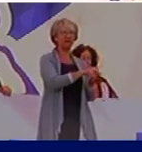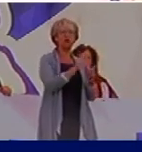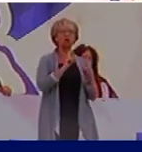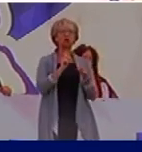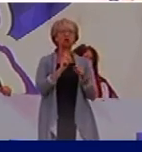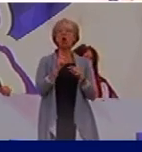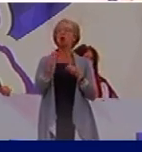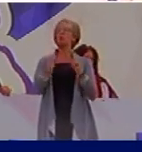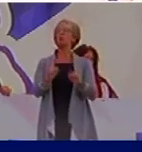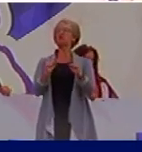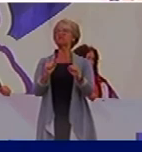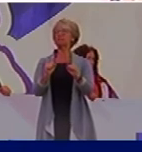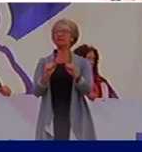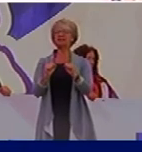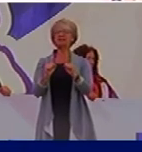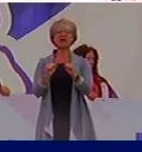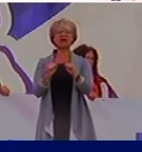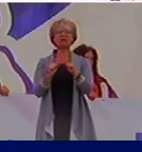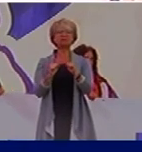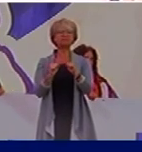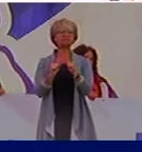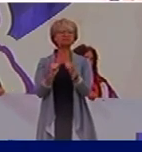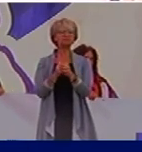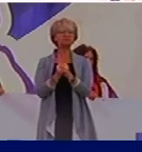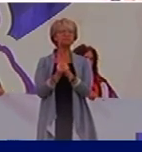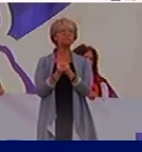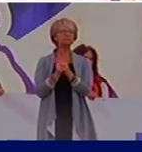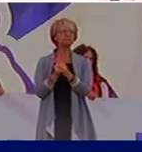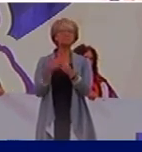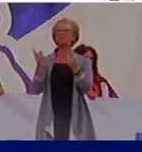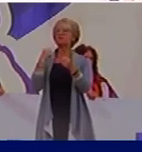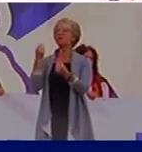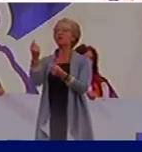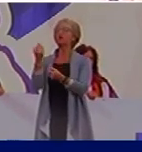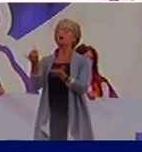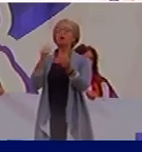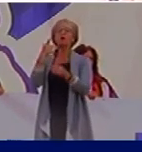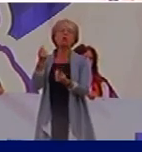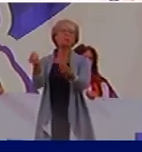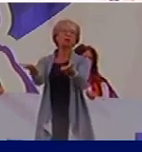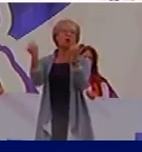di adottare al signor Vendola i bambini comprati chissà dove.